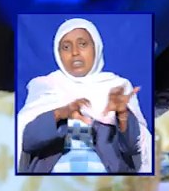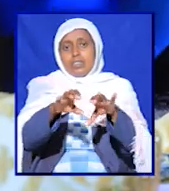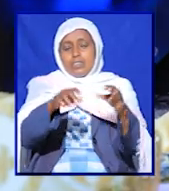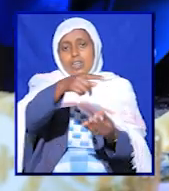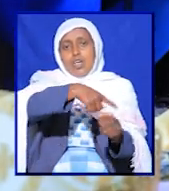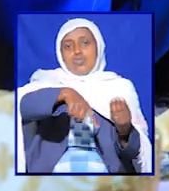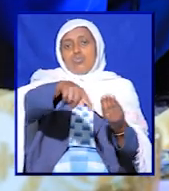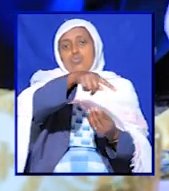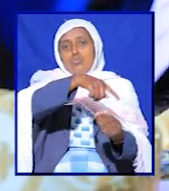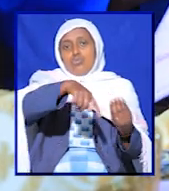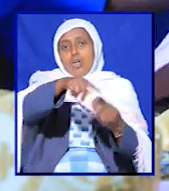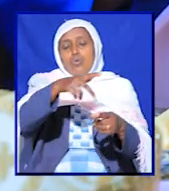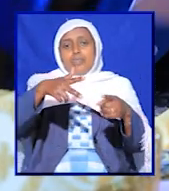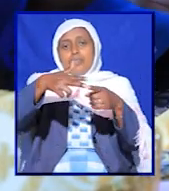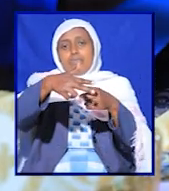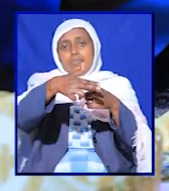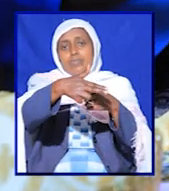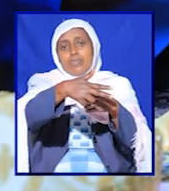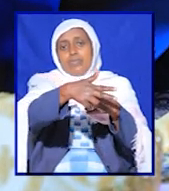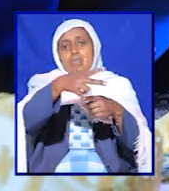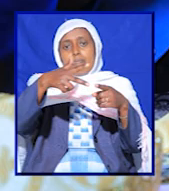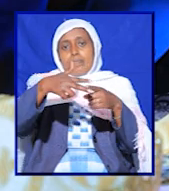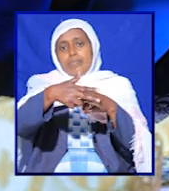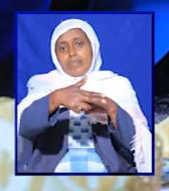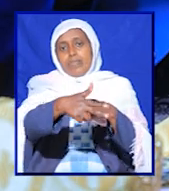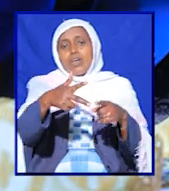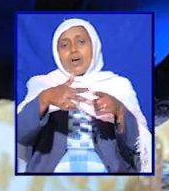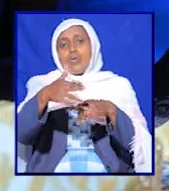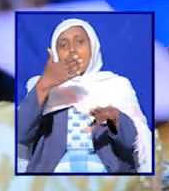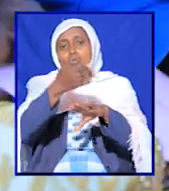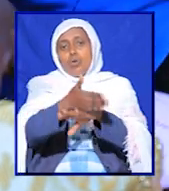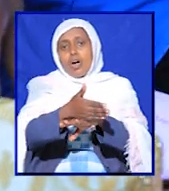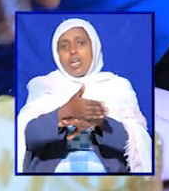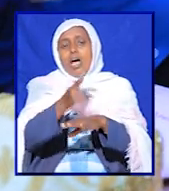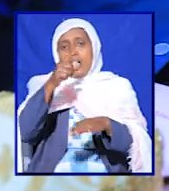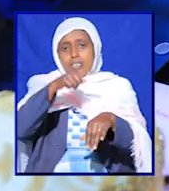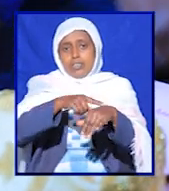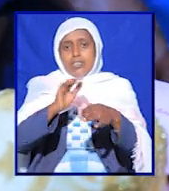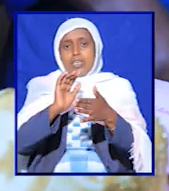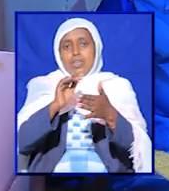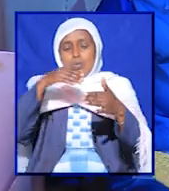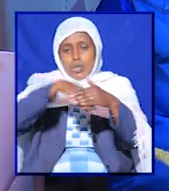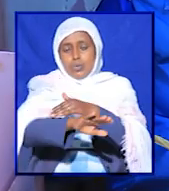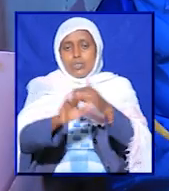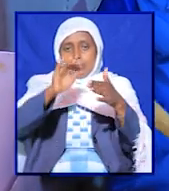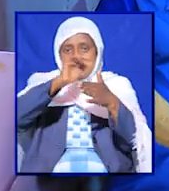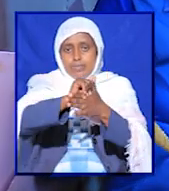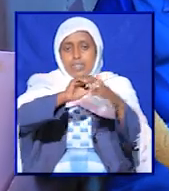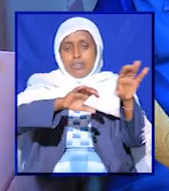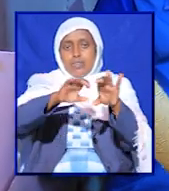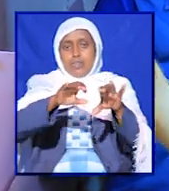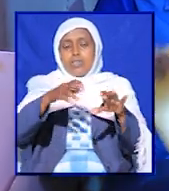አደርግና ዙሪያውን እንደዚህ ቆርጣለሁ በእንትን ማለት ነው፣ በመቀስ። ከቆረጥኩ በኋላ እንደዚህ አጥፋዋለሁ ወደ ውስጥ። ይሄ ጨርቅ ያው